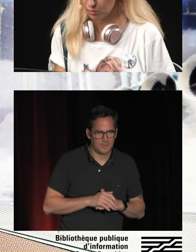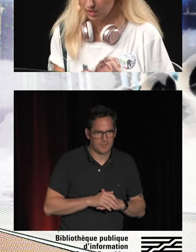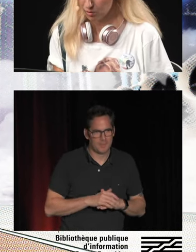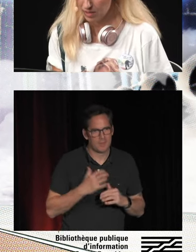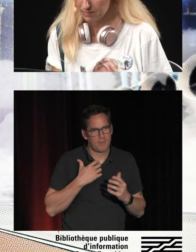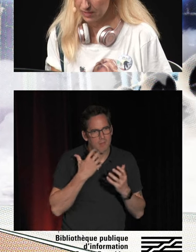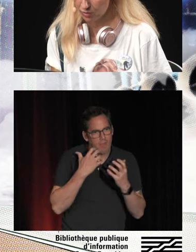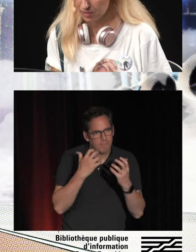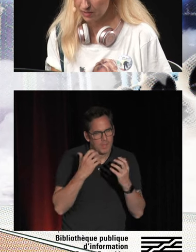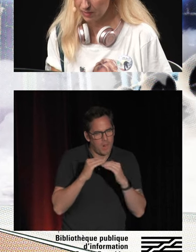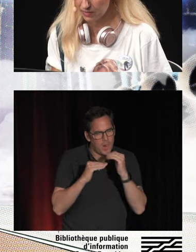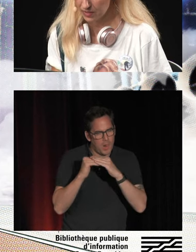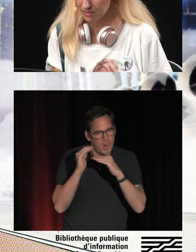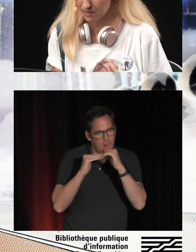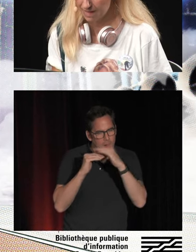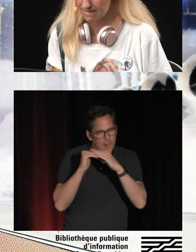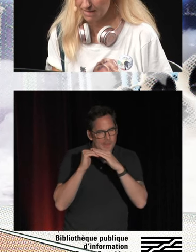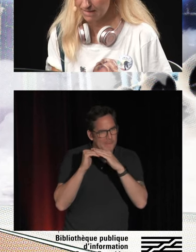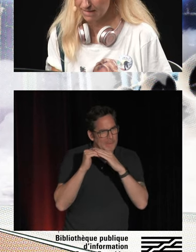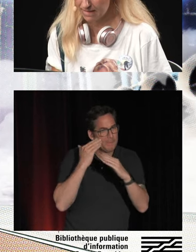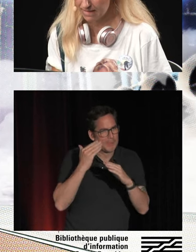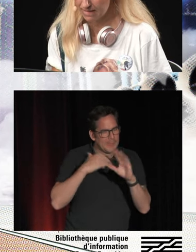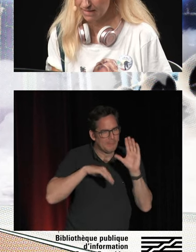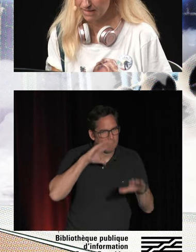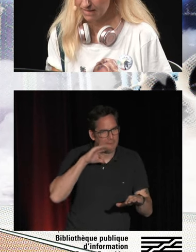J'ai envie de construire un truc là, mais je sens que ça va mal finir.